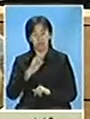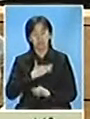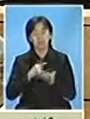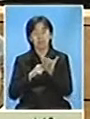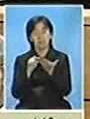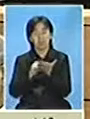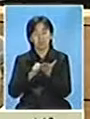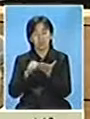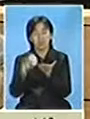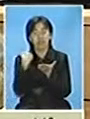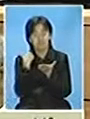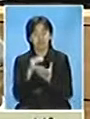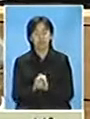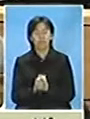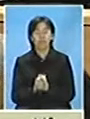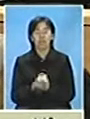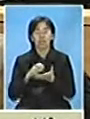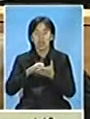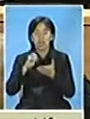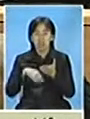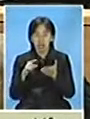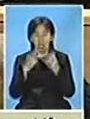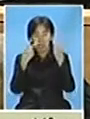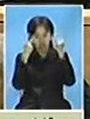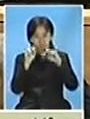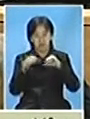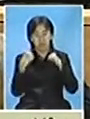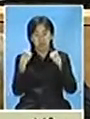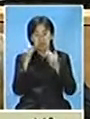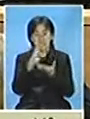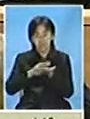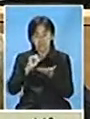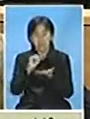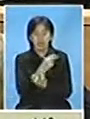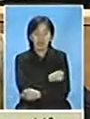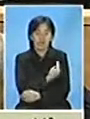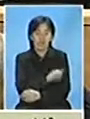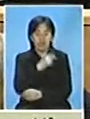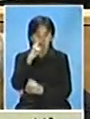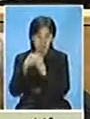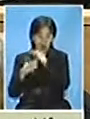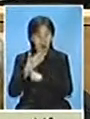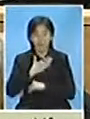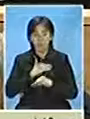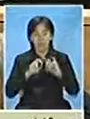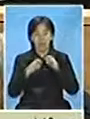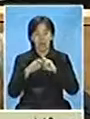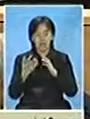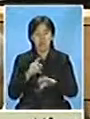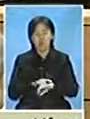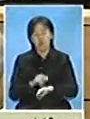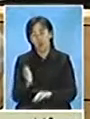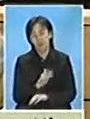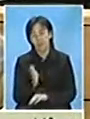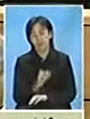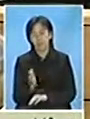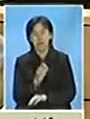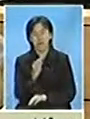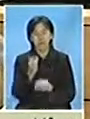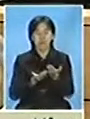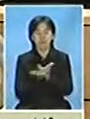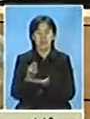ะครับในส่วนที่ให้ตัดเรื่องนายกสมาคมแพทย์แผนไทยประเทศไทยผมไม่ติดใจแล้วนะครับเพื่อให้ประหยัดเวลาของสภาในการพิจ